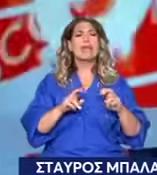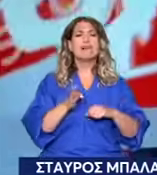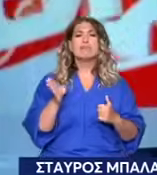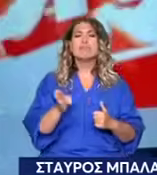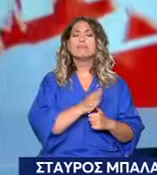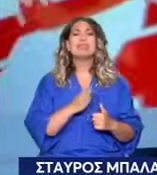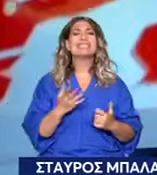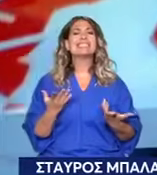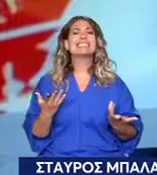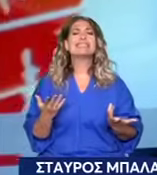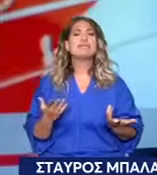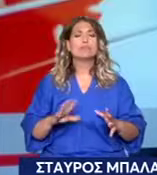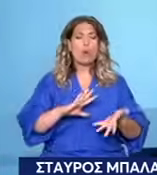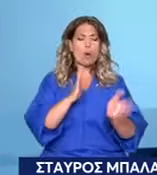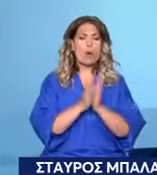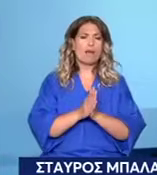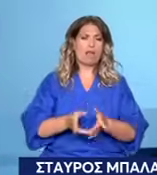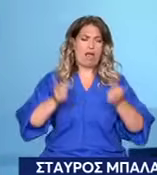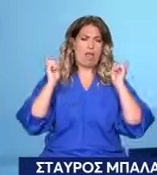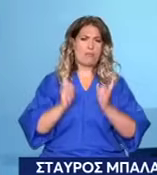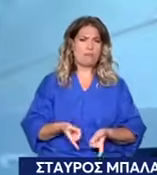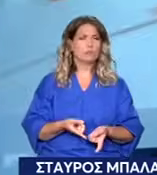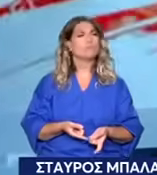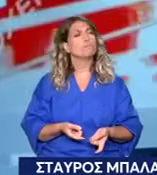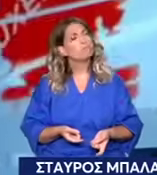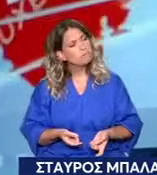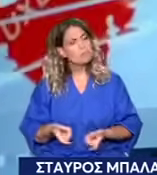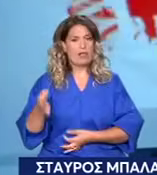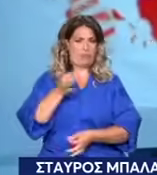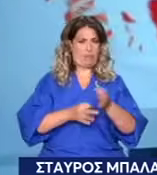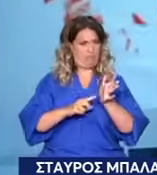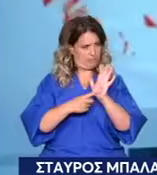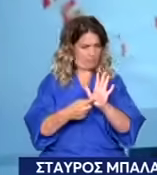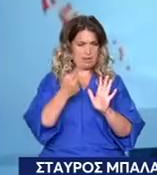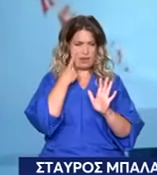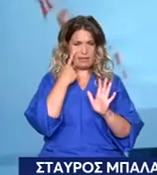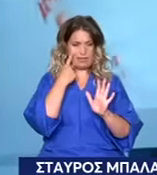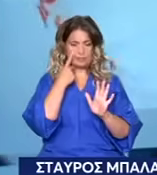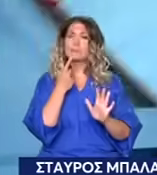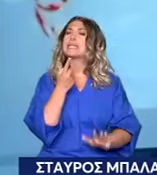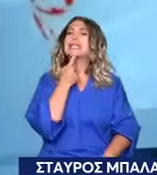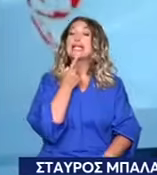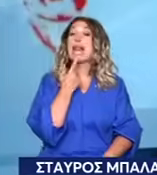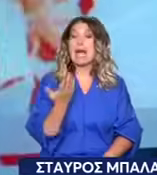λέει μια δική της εκδοχή που οφείλουμε να την ακούσουμε και να τη δούμε με ενδιαφέρον. Λέει ότι